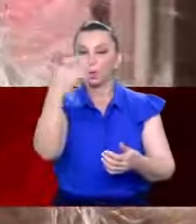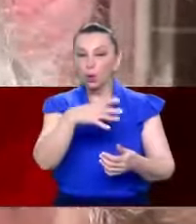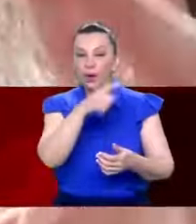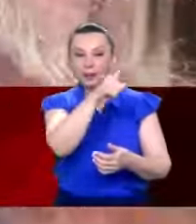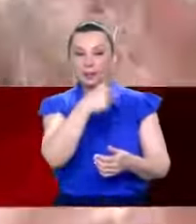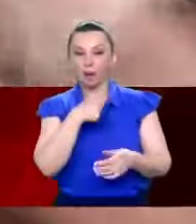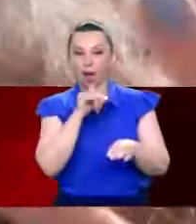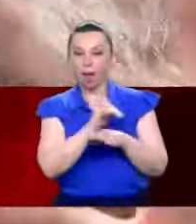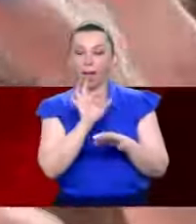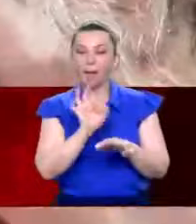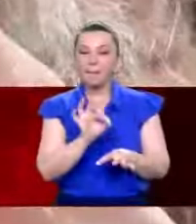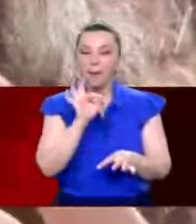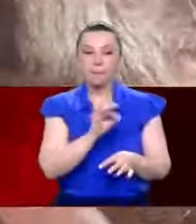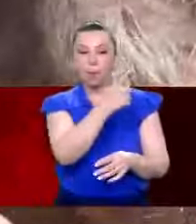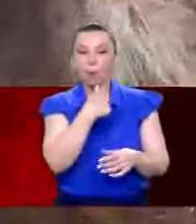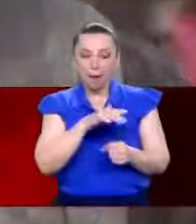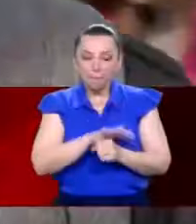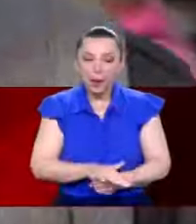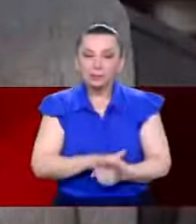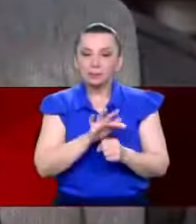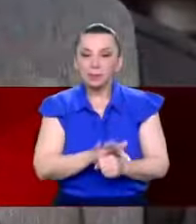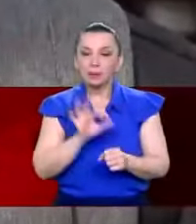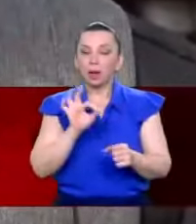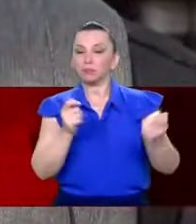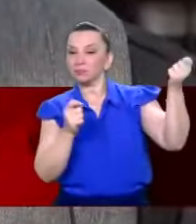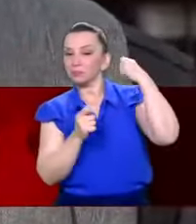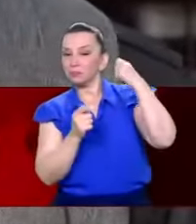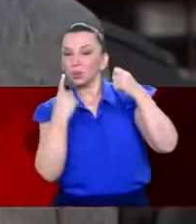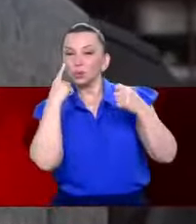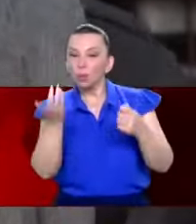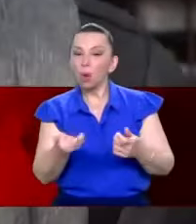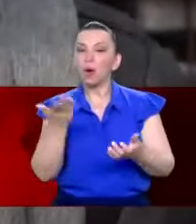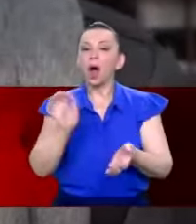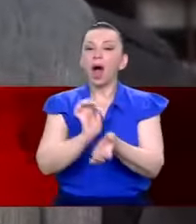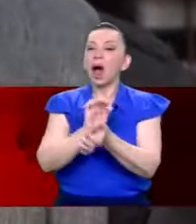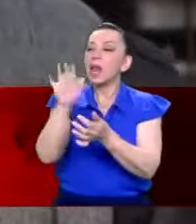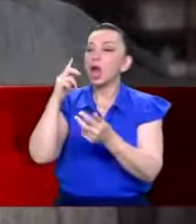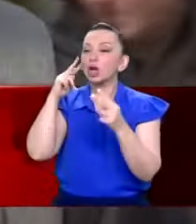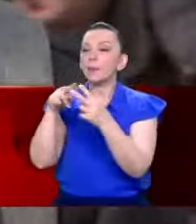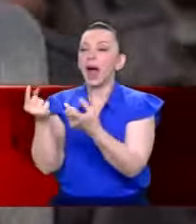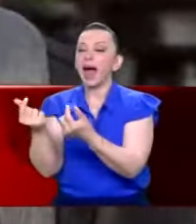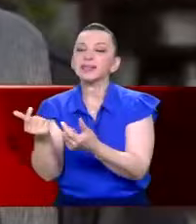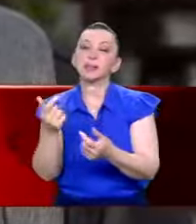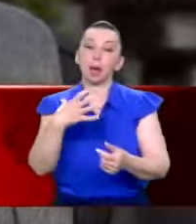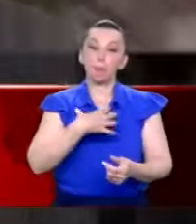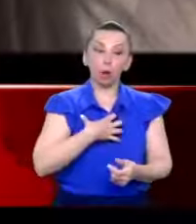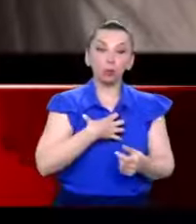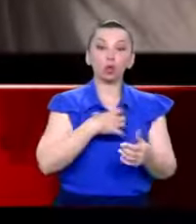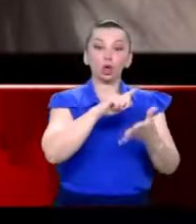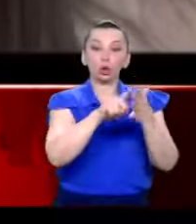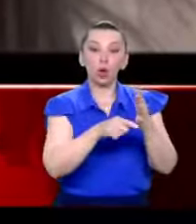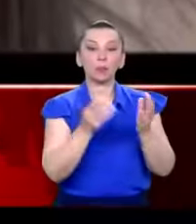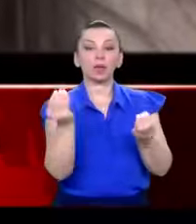hayatımıza hep bir baskısı var yani ailemizden daha çok gördüğümüz insanlar iş yeri patronlar vesaire katılırım Aslında